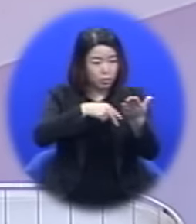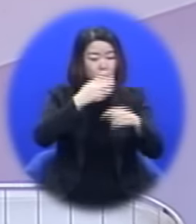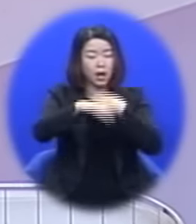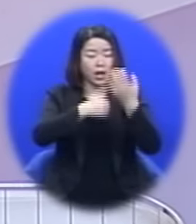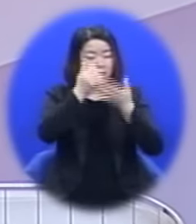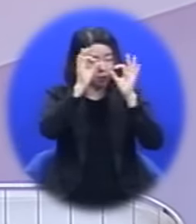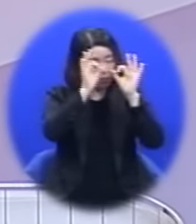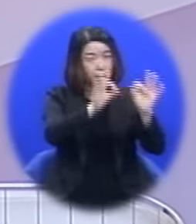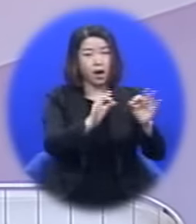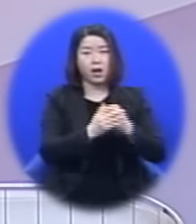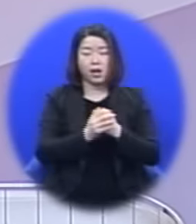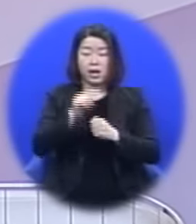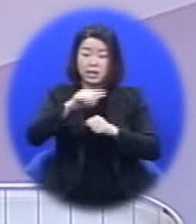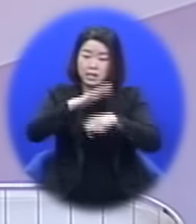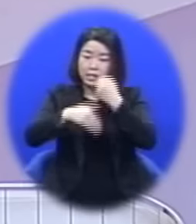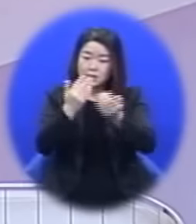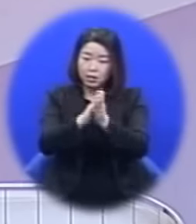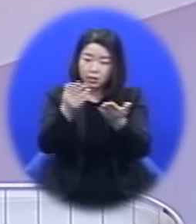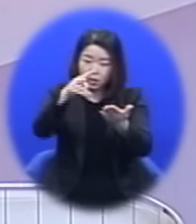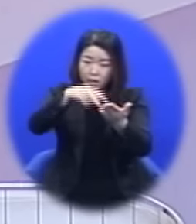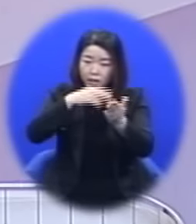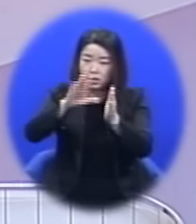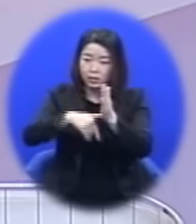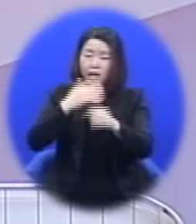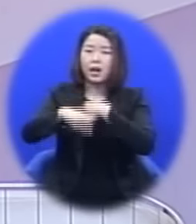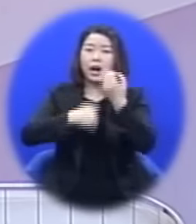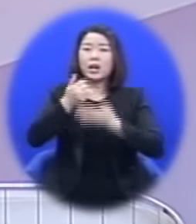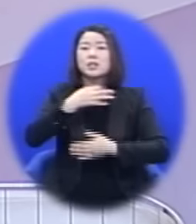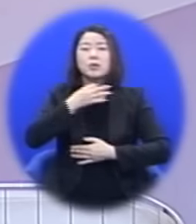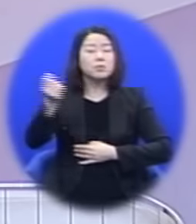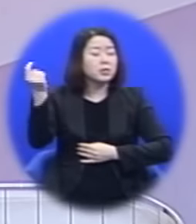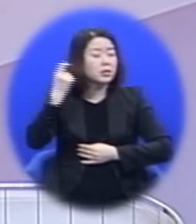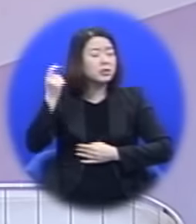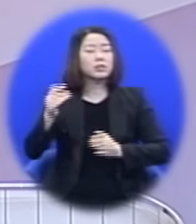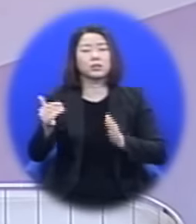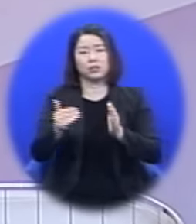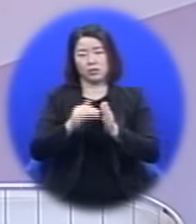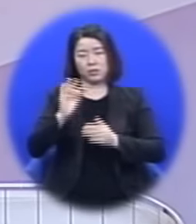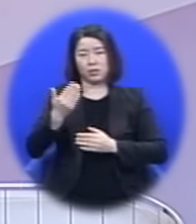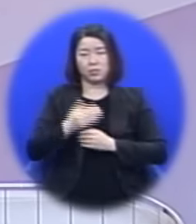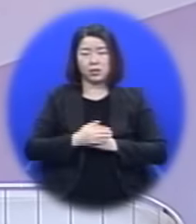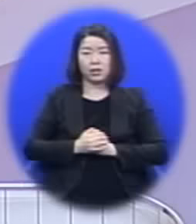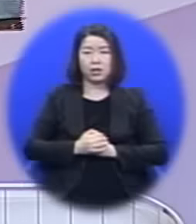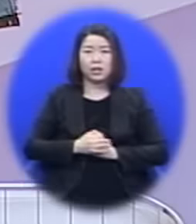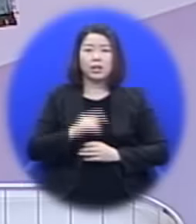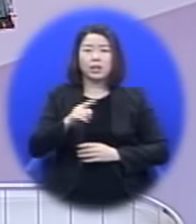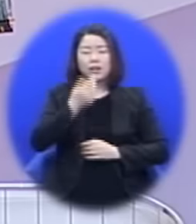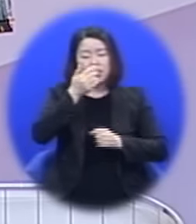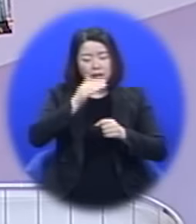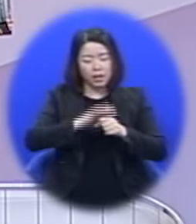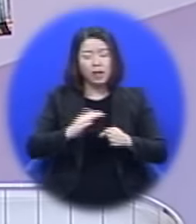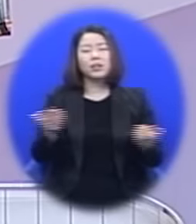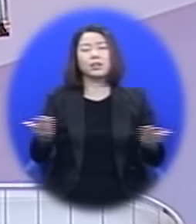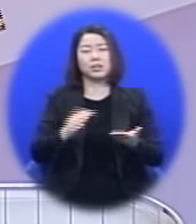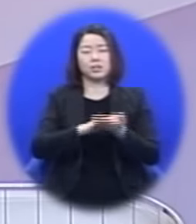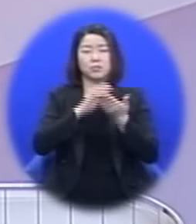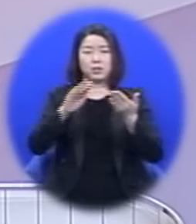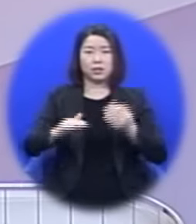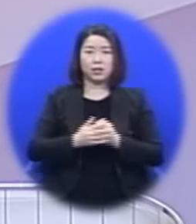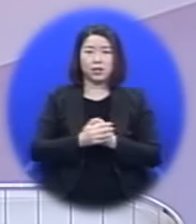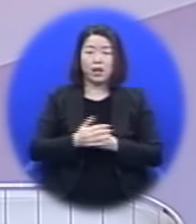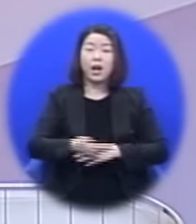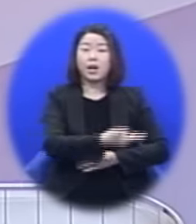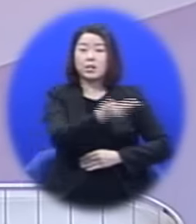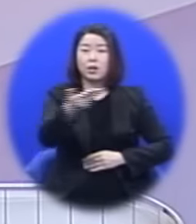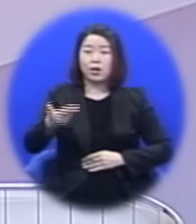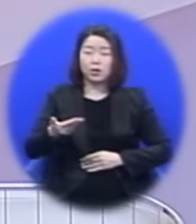보고 이 성경을 읽으면서 하나님의 음성을 듣습니다. 이건 기가 막힌 일입니다.